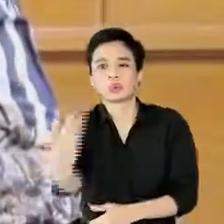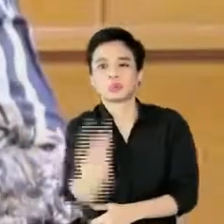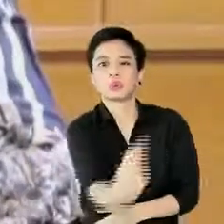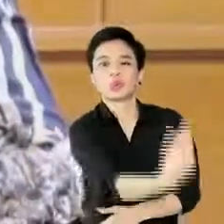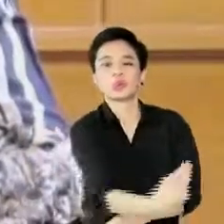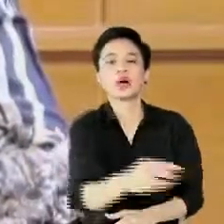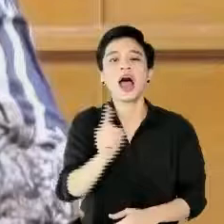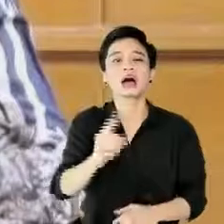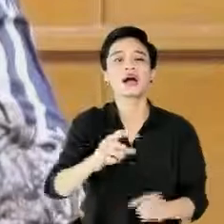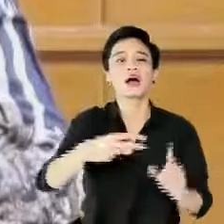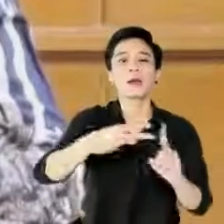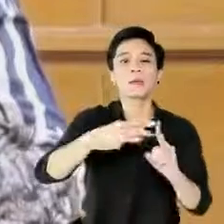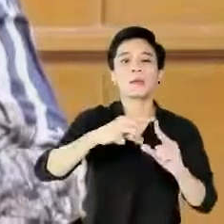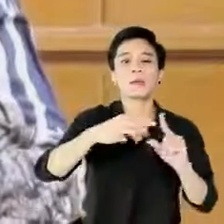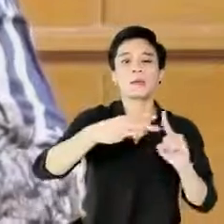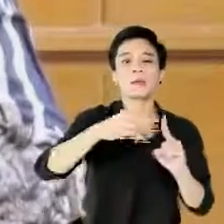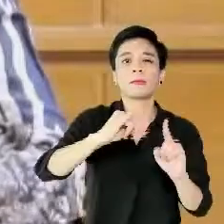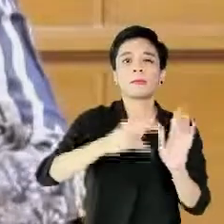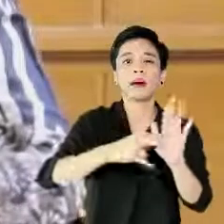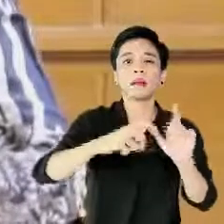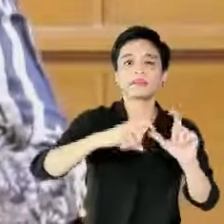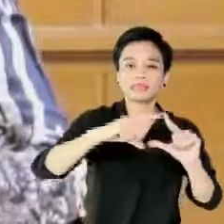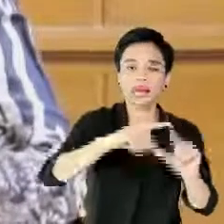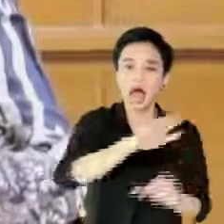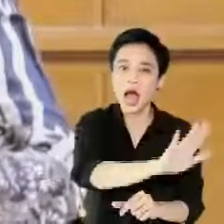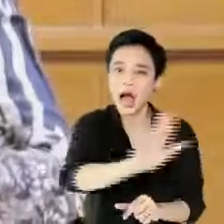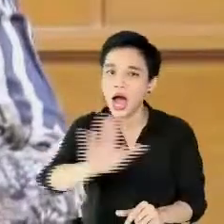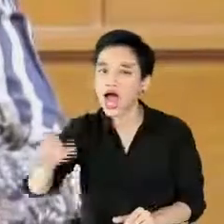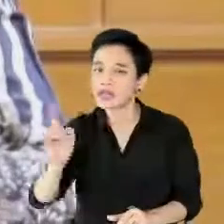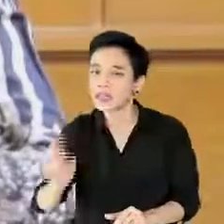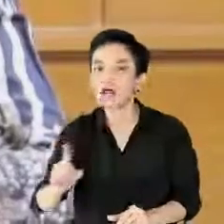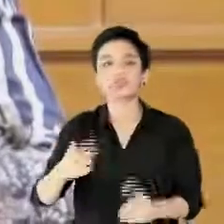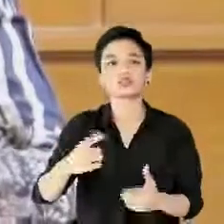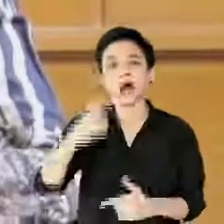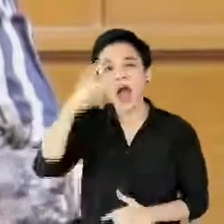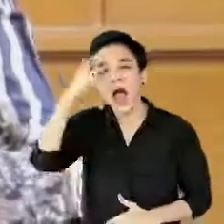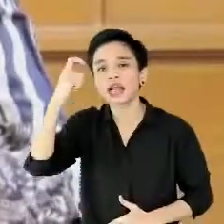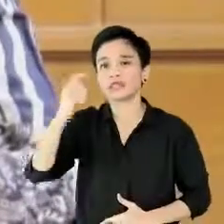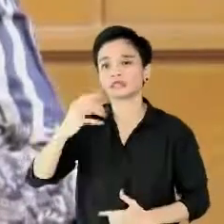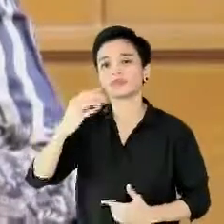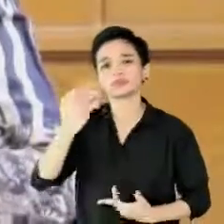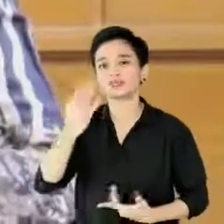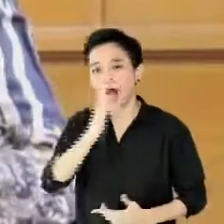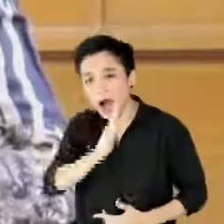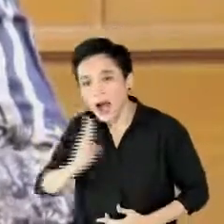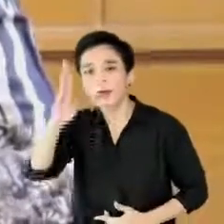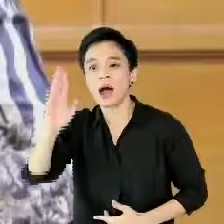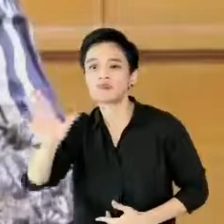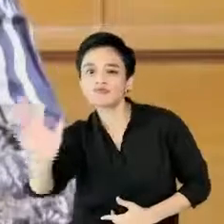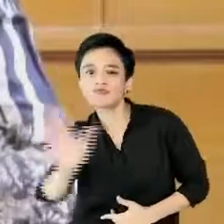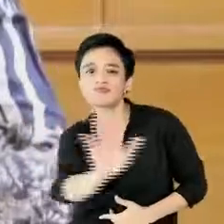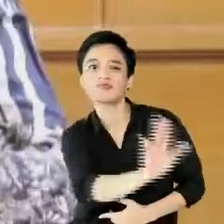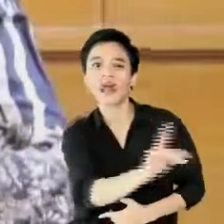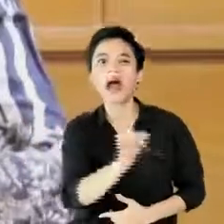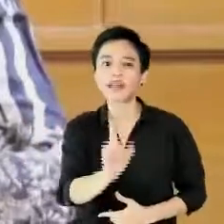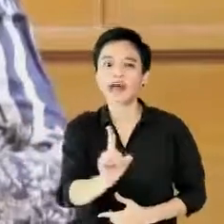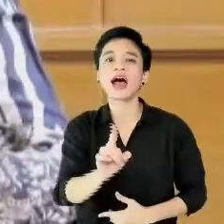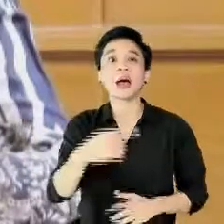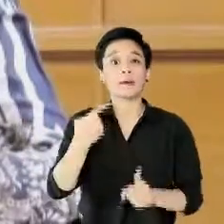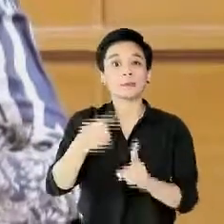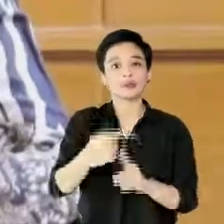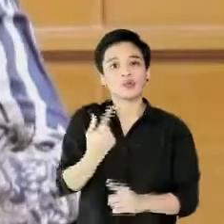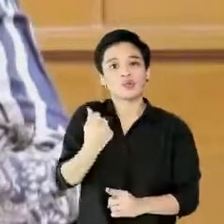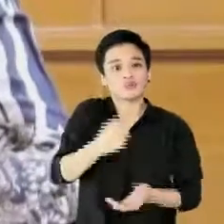bhabinkamtibmas ada tokoh agama tokoh masyarakat dan kepala desa itu sendiri mereka semuanya lah kemudian disupport dengan jaminan